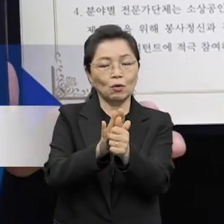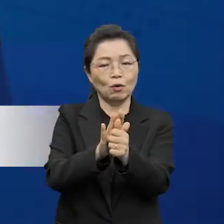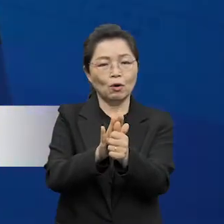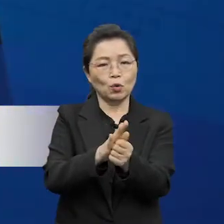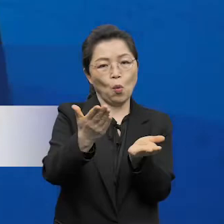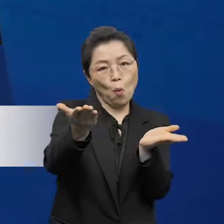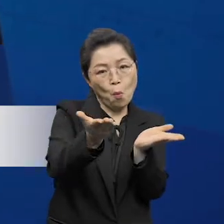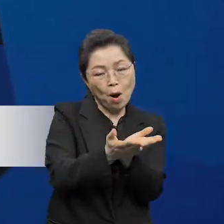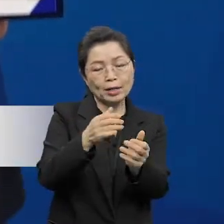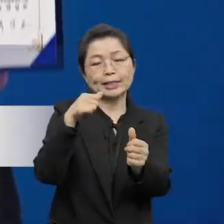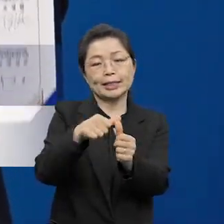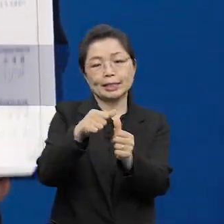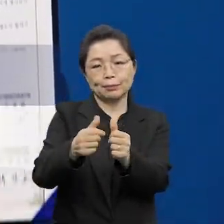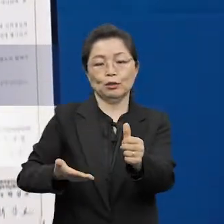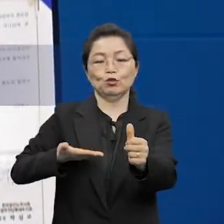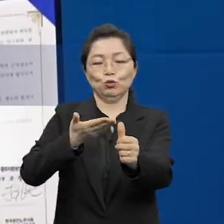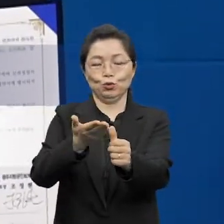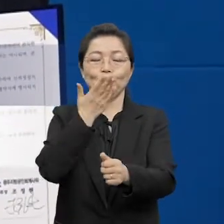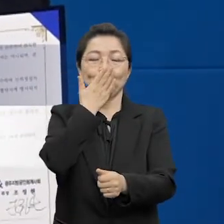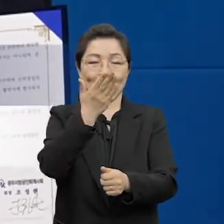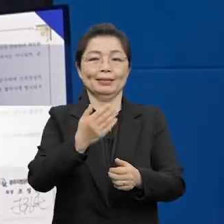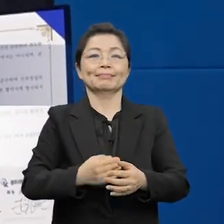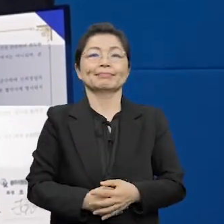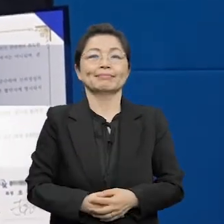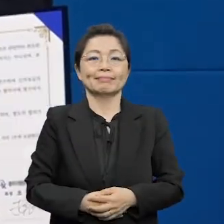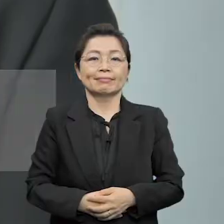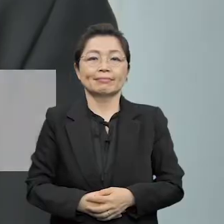현장 컨설팅 등을 제공할 수 있게 됐습니다.